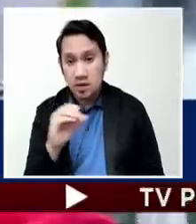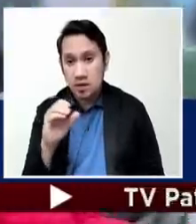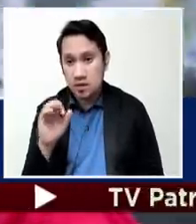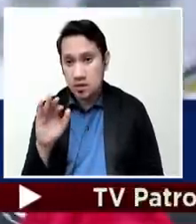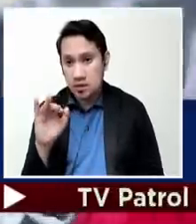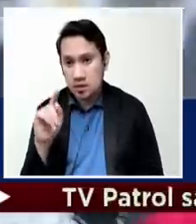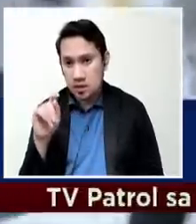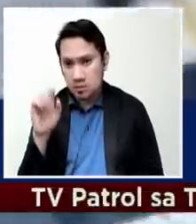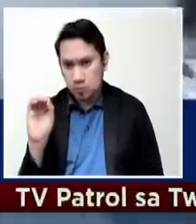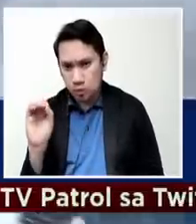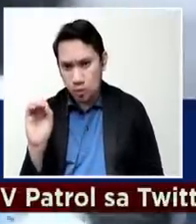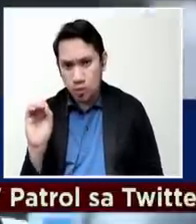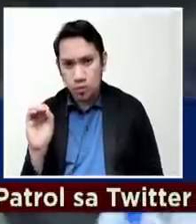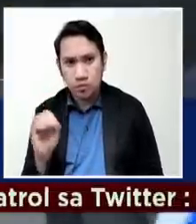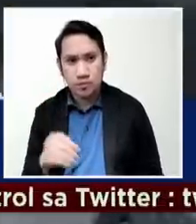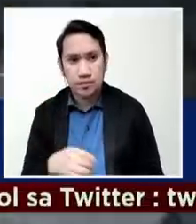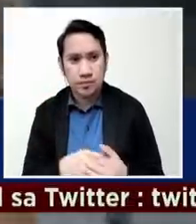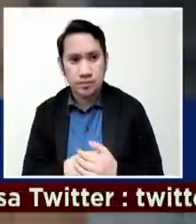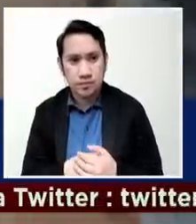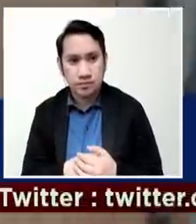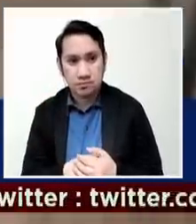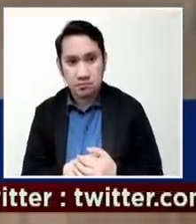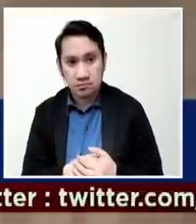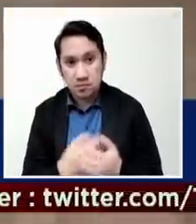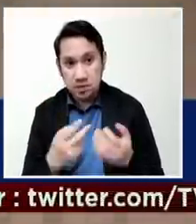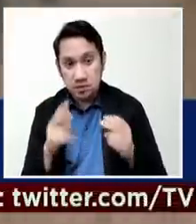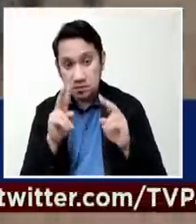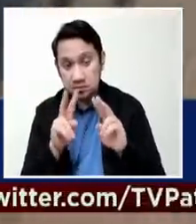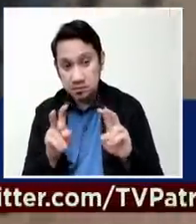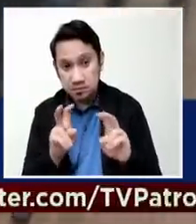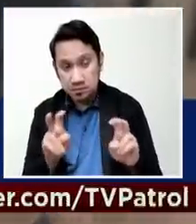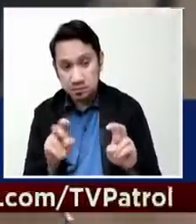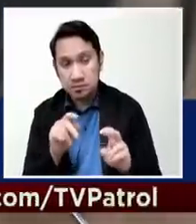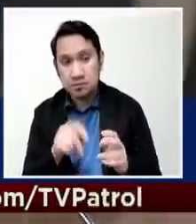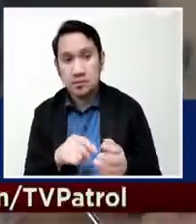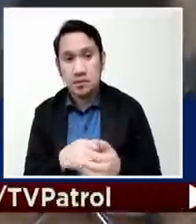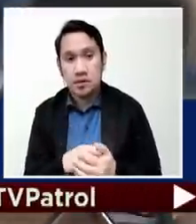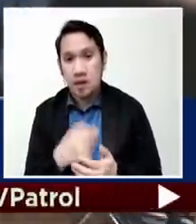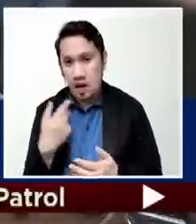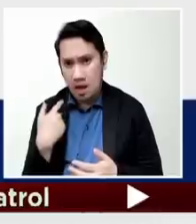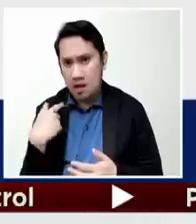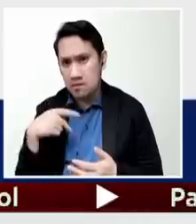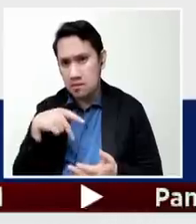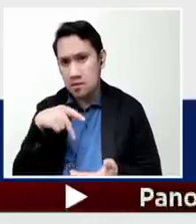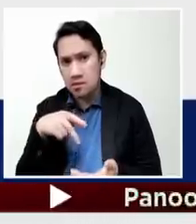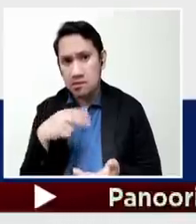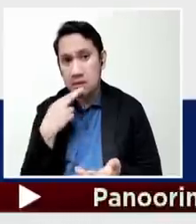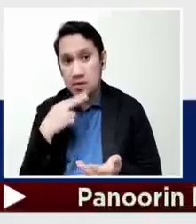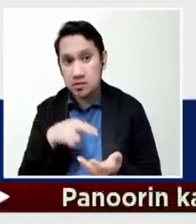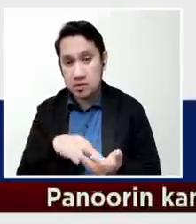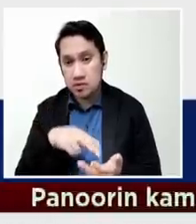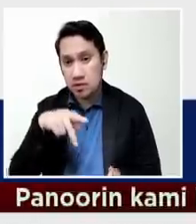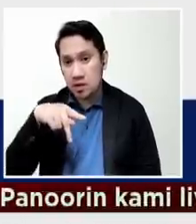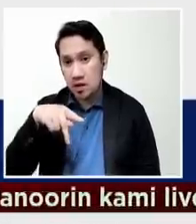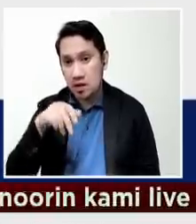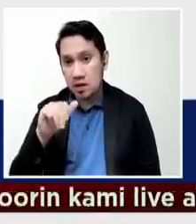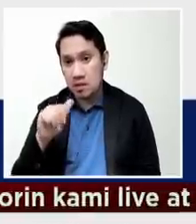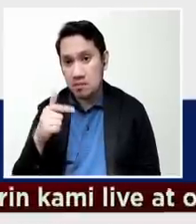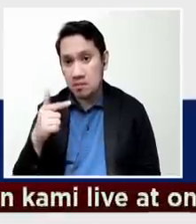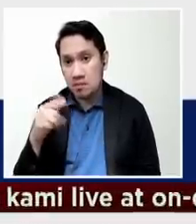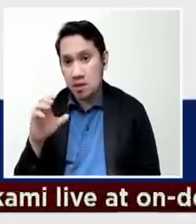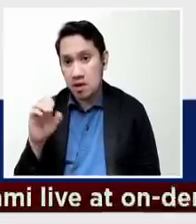scam operations. Lumitaw din sa investigasyon na PagCorp registered ang hub. Registered service provider siya